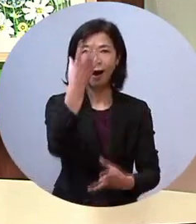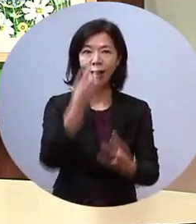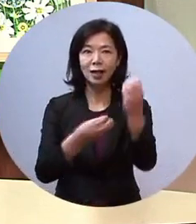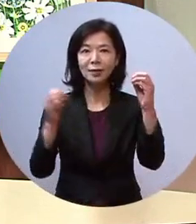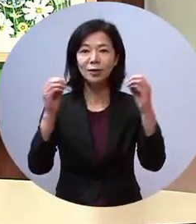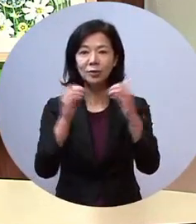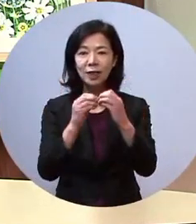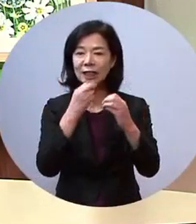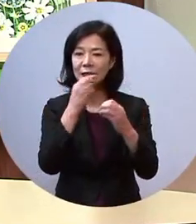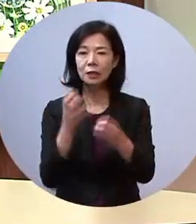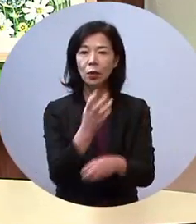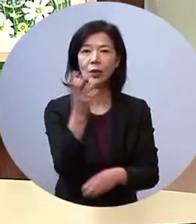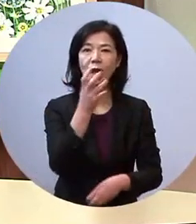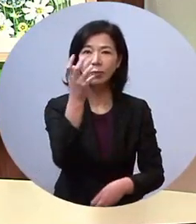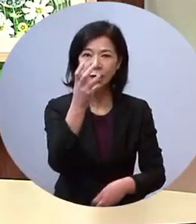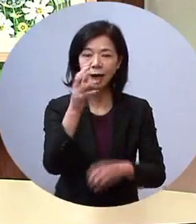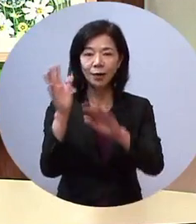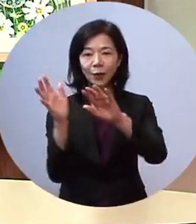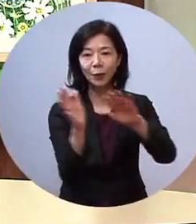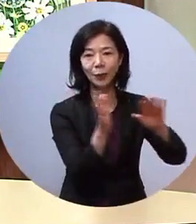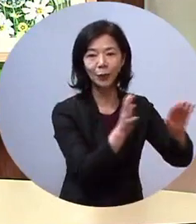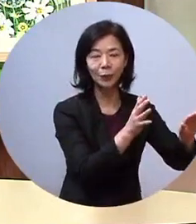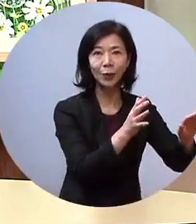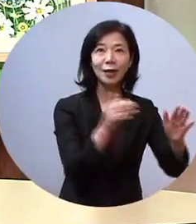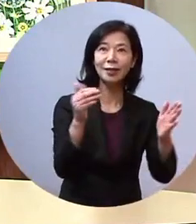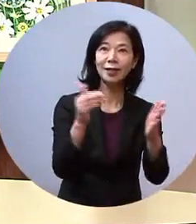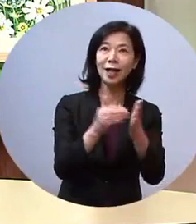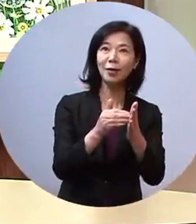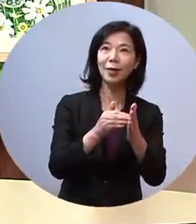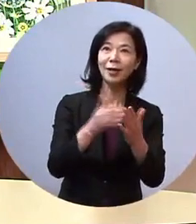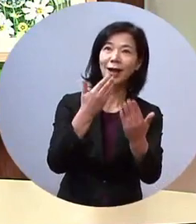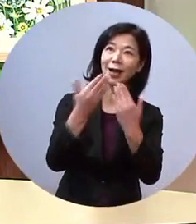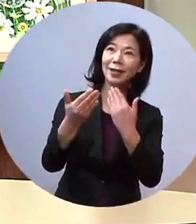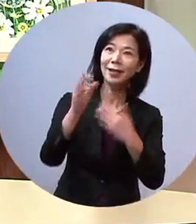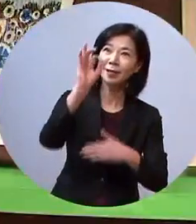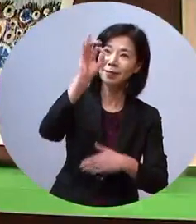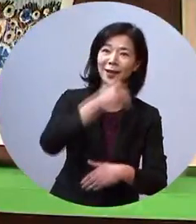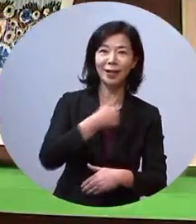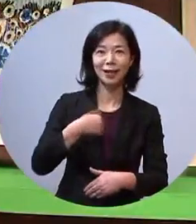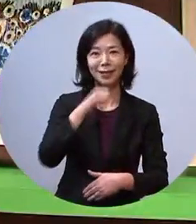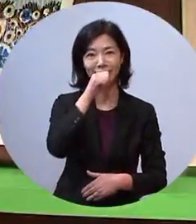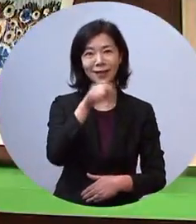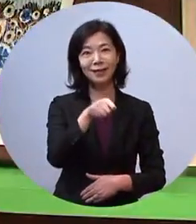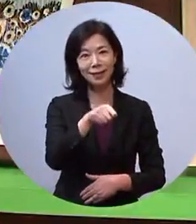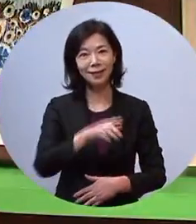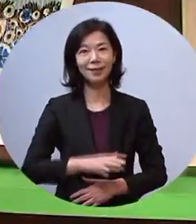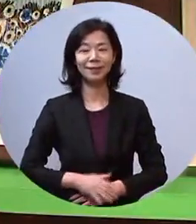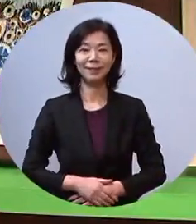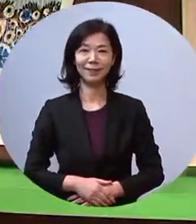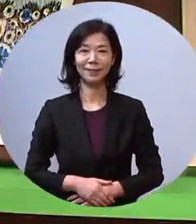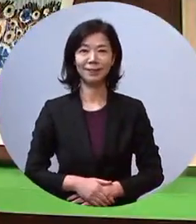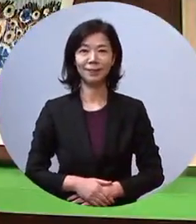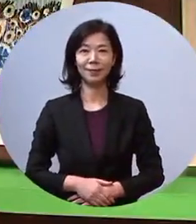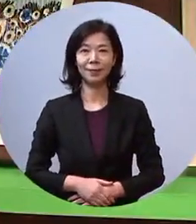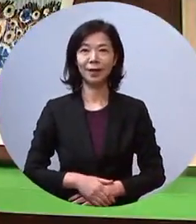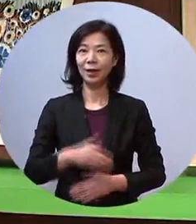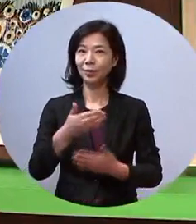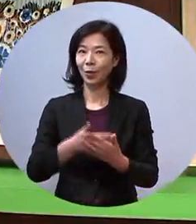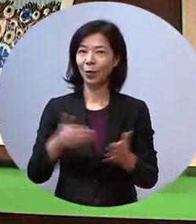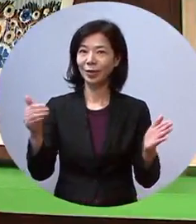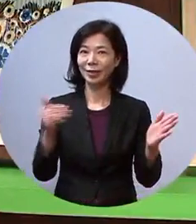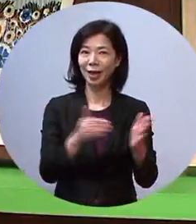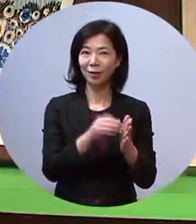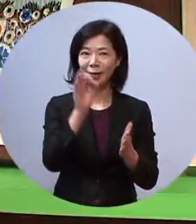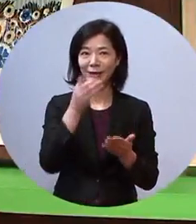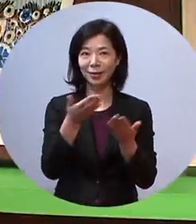なく、綺麗なまま花火を最後まで楽しめるのかもしれませんね。さあ、では残りを最後までいき